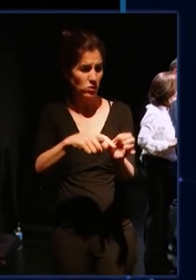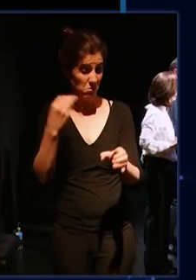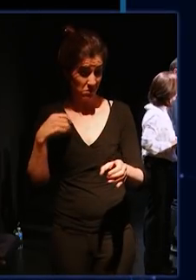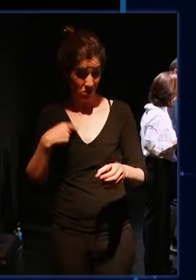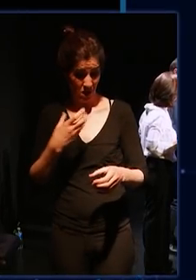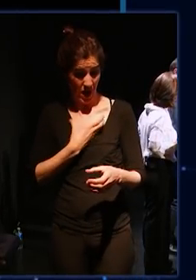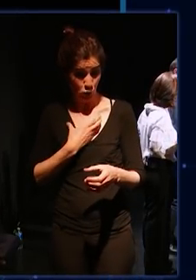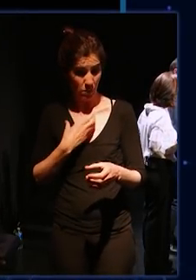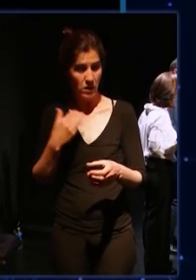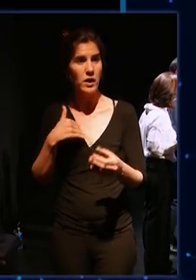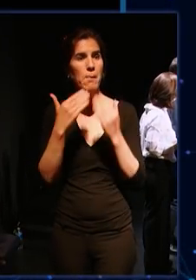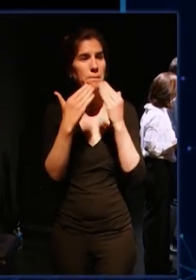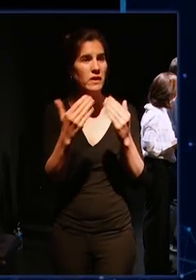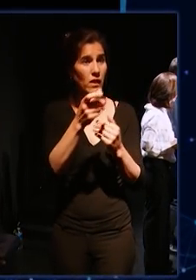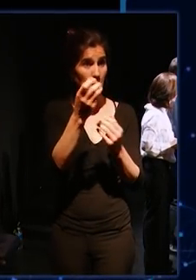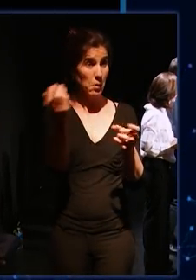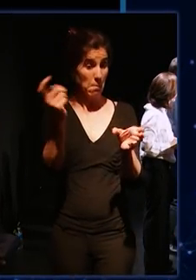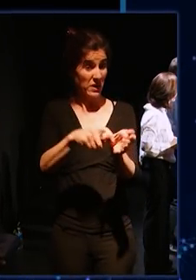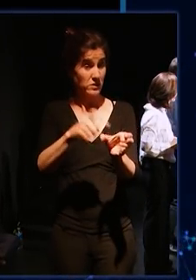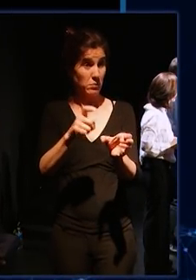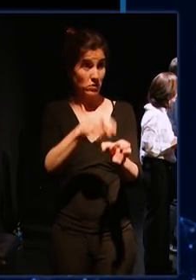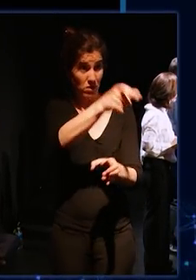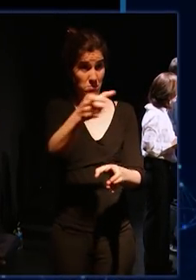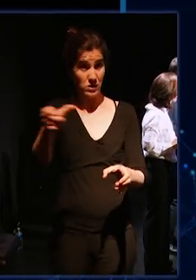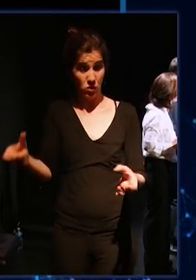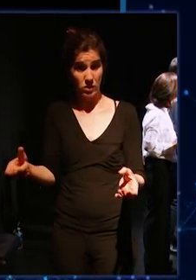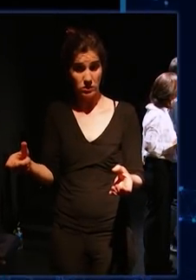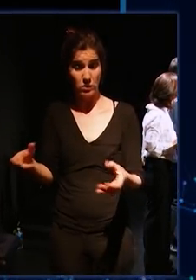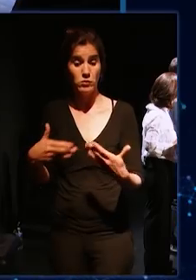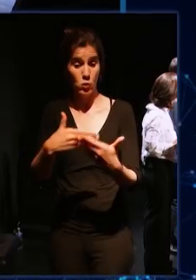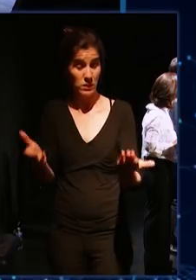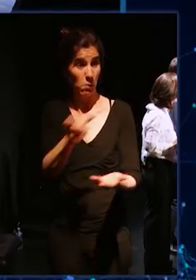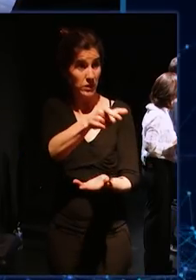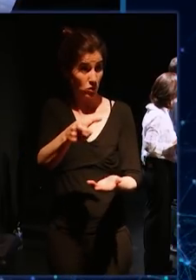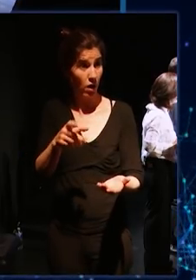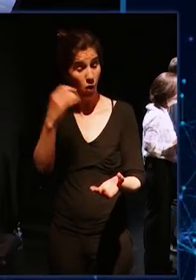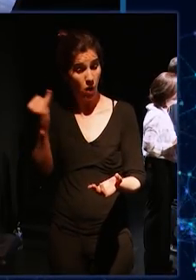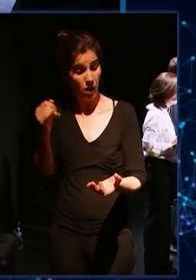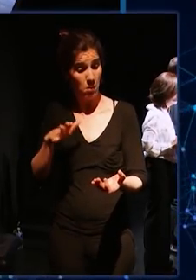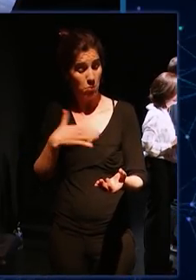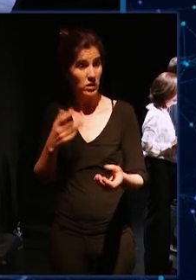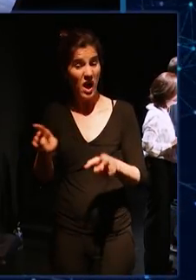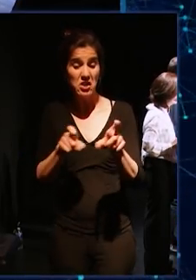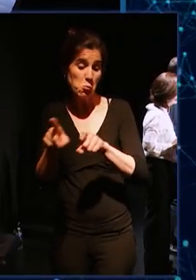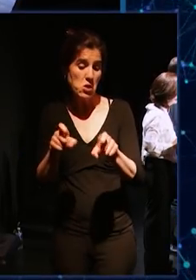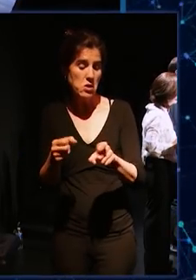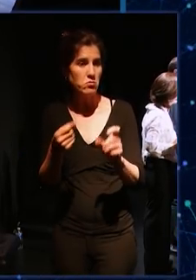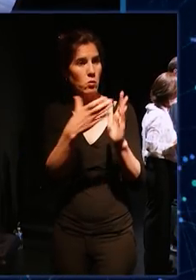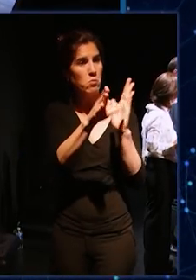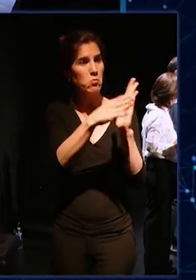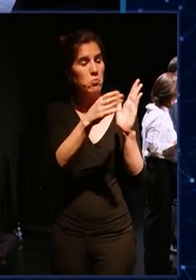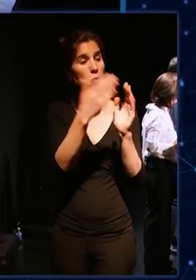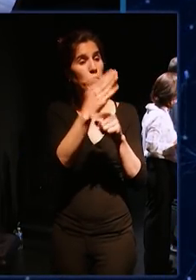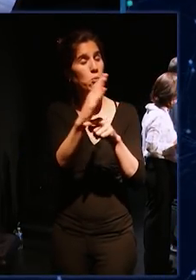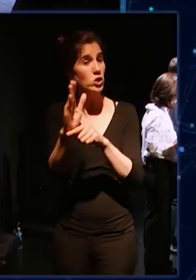l'Ajuntament participació de la ciutadania, que fos la ciutadania que pogués escollir entre alguna sèrie de propostes que fes